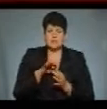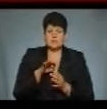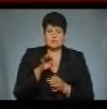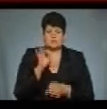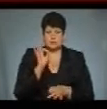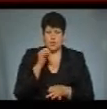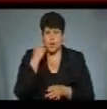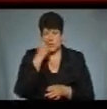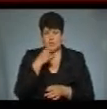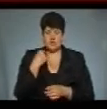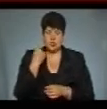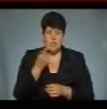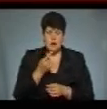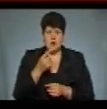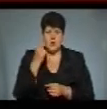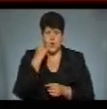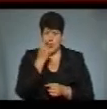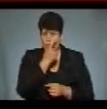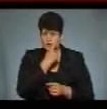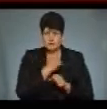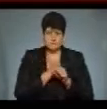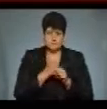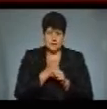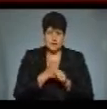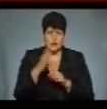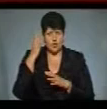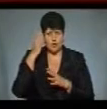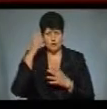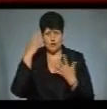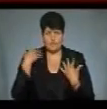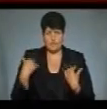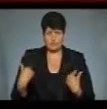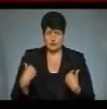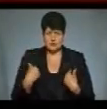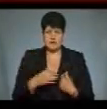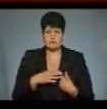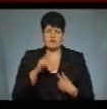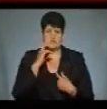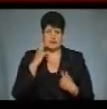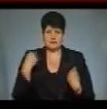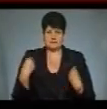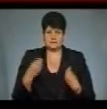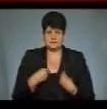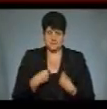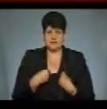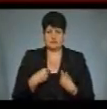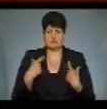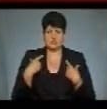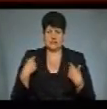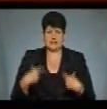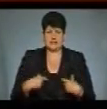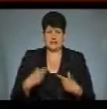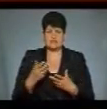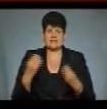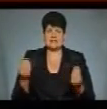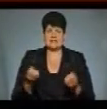статури, обличчя овальне, очі карі, довге русяве волосся. Була одягнена в піджак зеленого кольору, жилет зеленого кольору, світлі